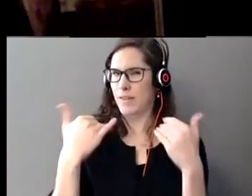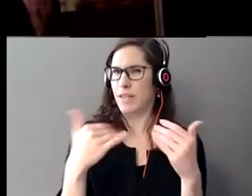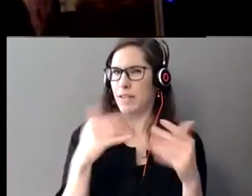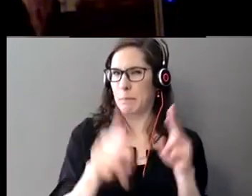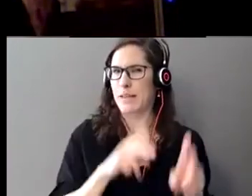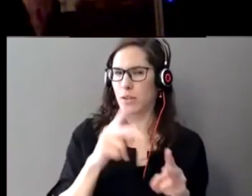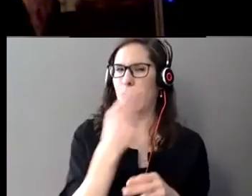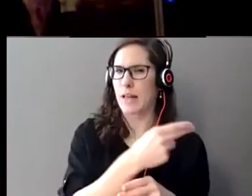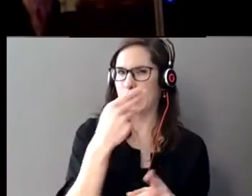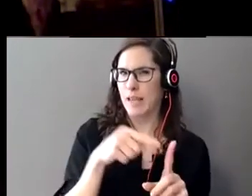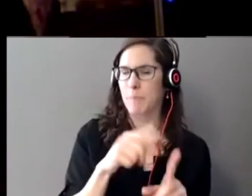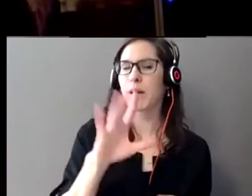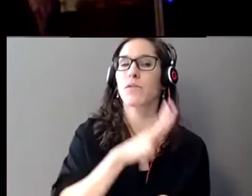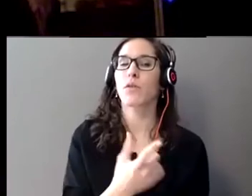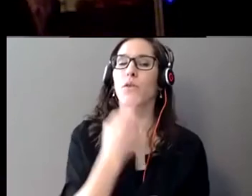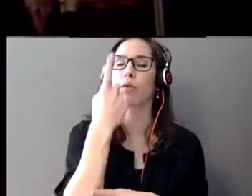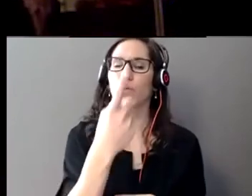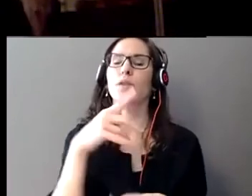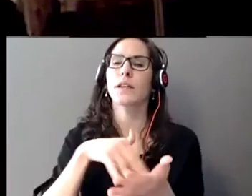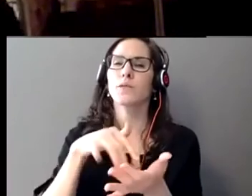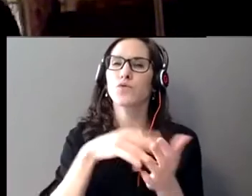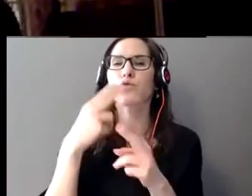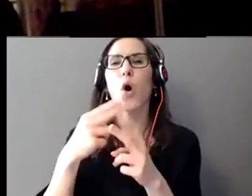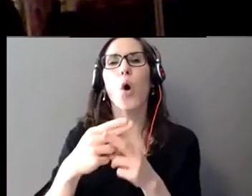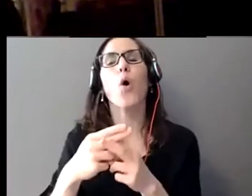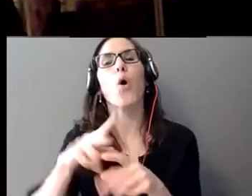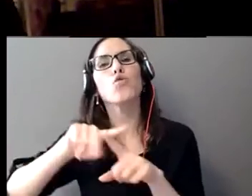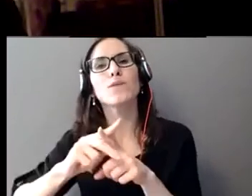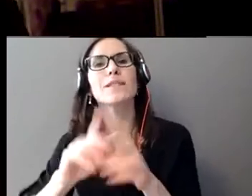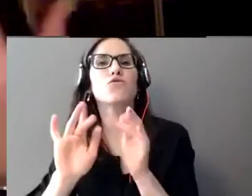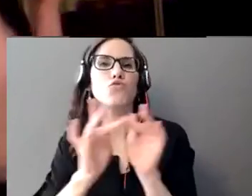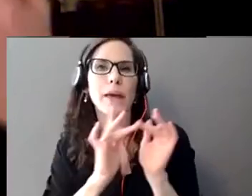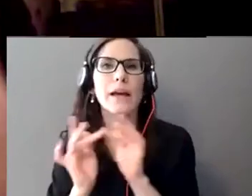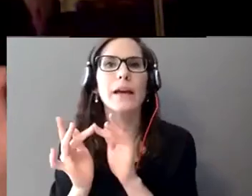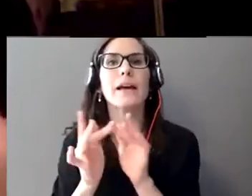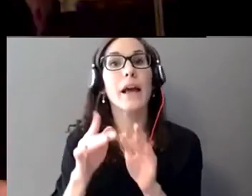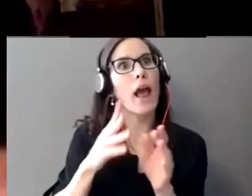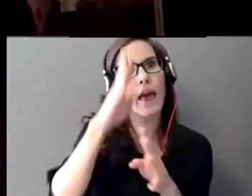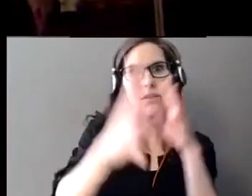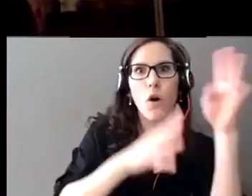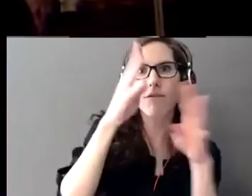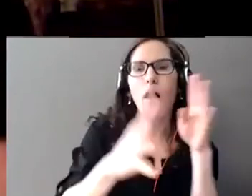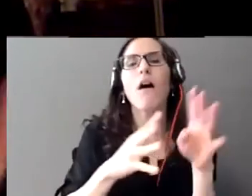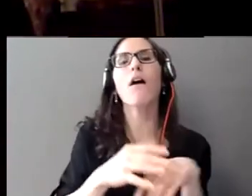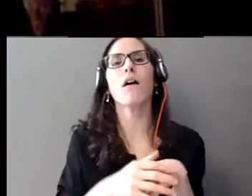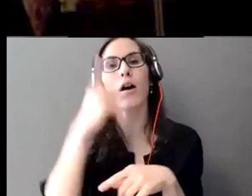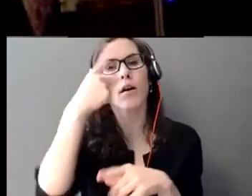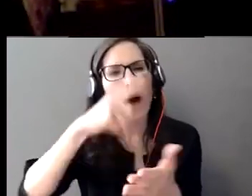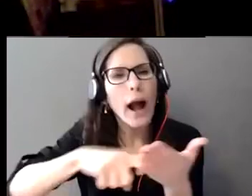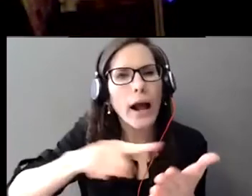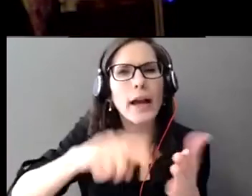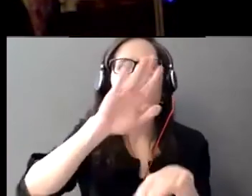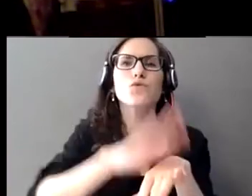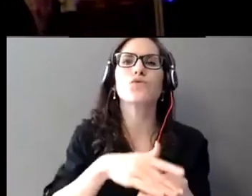étude qui s'intitule « Outils numériques innovants pour enquêter auprès de jeunes sourds. » Donc, c'est vraiment le focus sur le public sourd et malentendant,